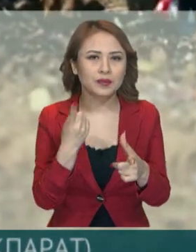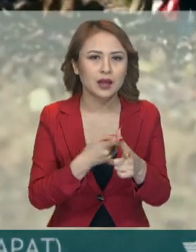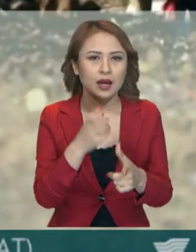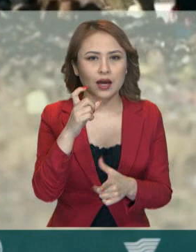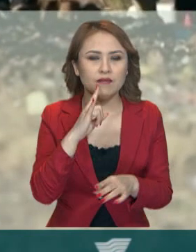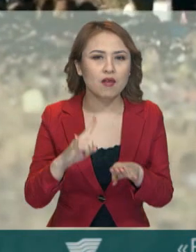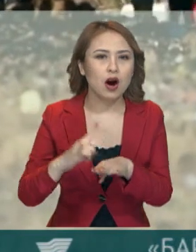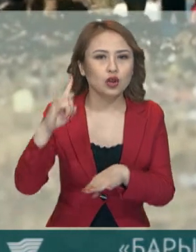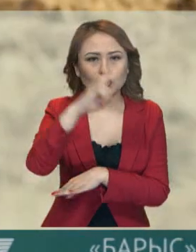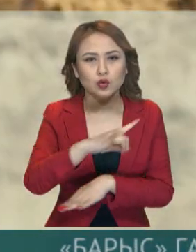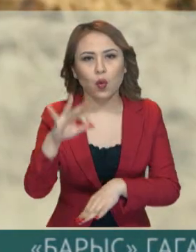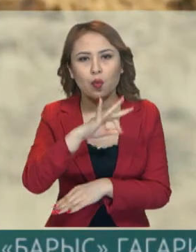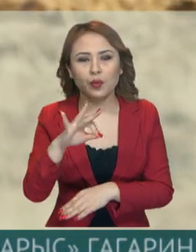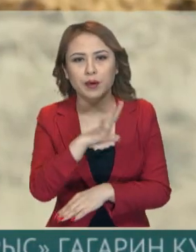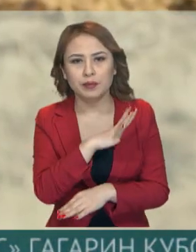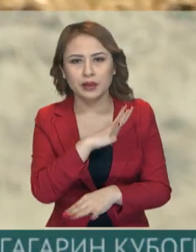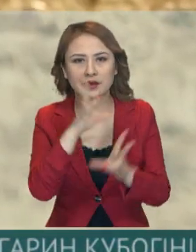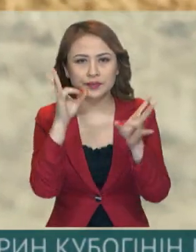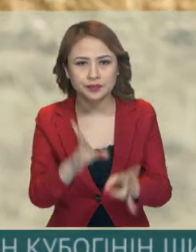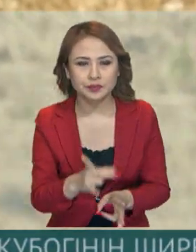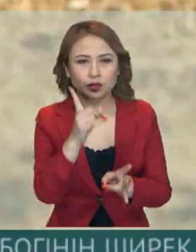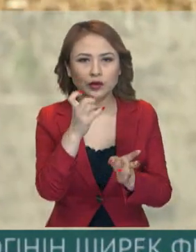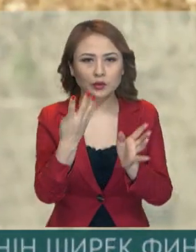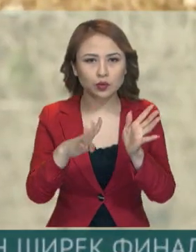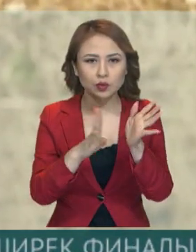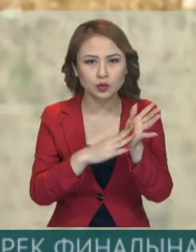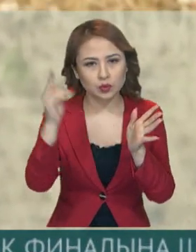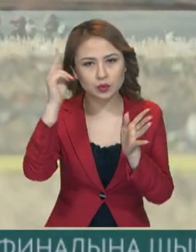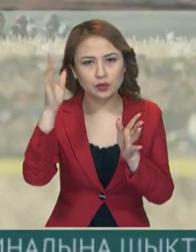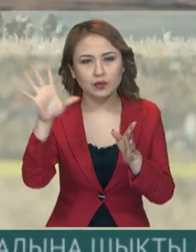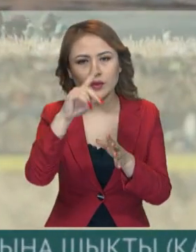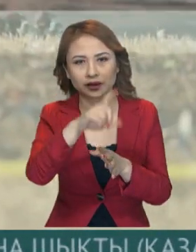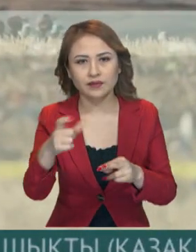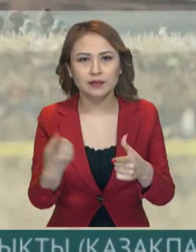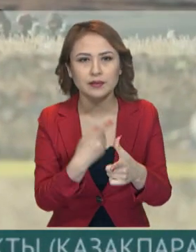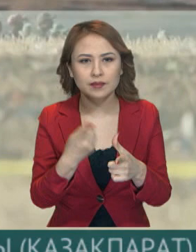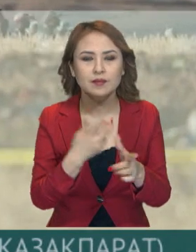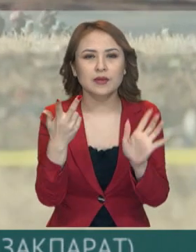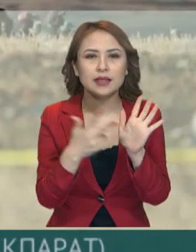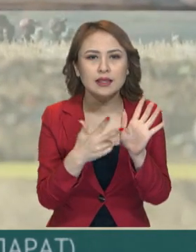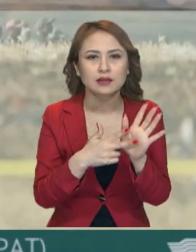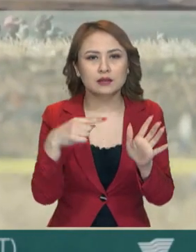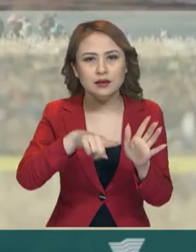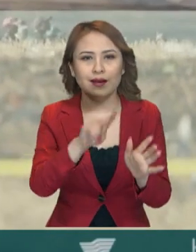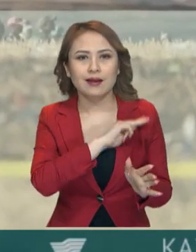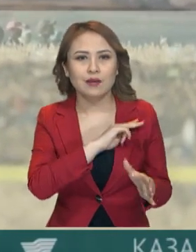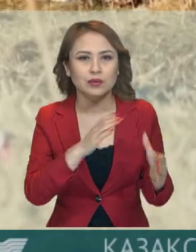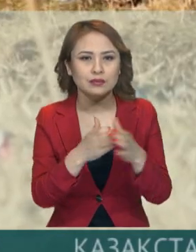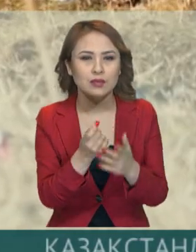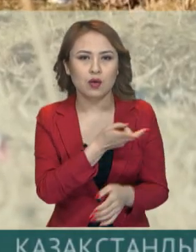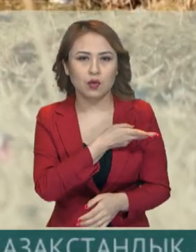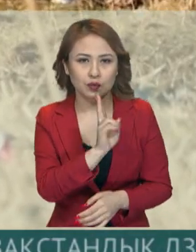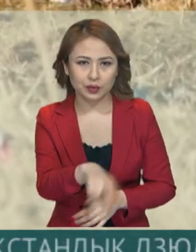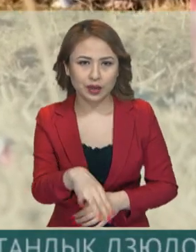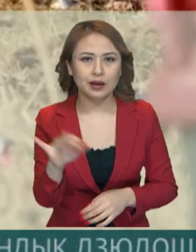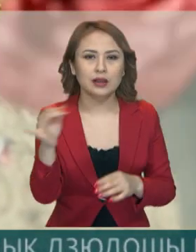Ethiopian Airlines ұшағы апатқа ұшырады. Салдарынан 149 жолаушы мен экипаждың 8 мүшесі қайтыс болды. Қаза